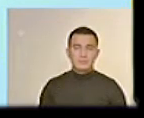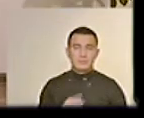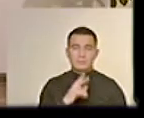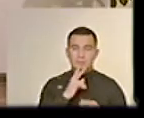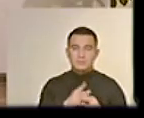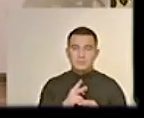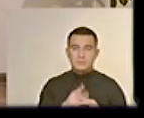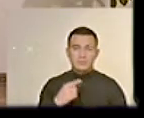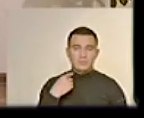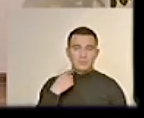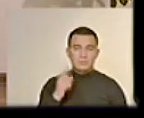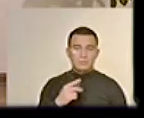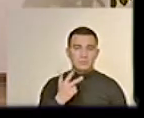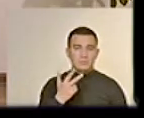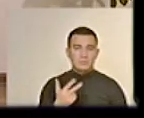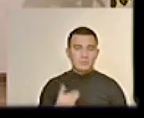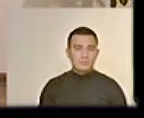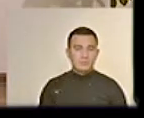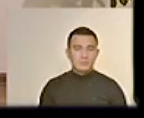soni 3ta,